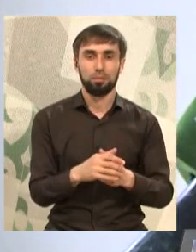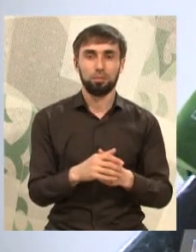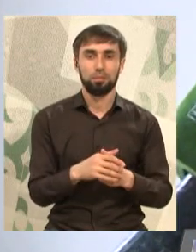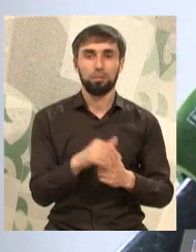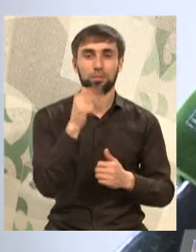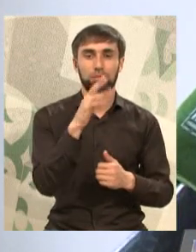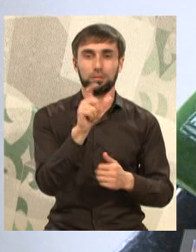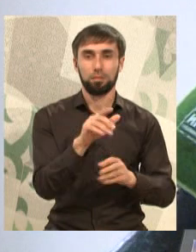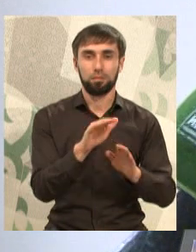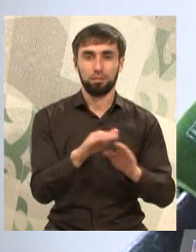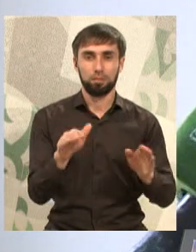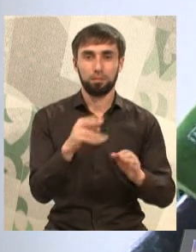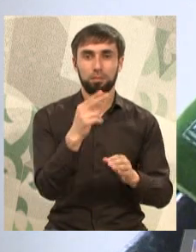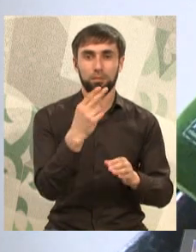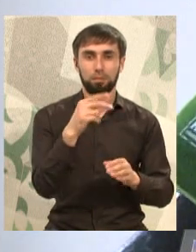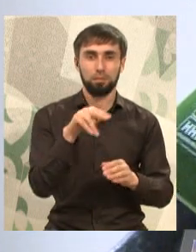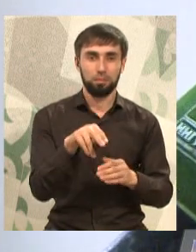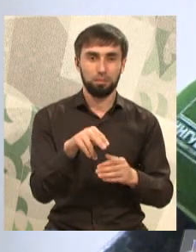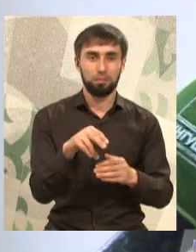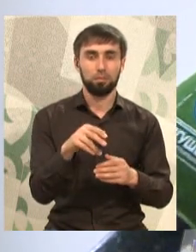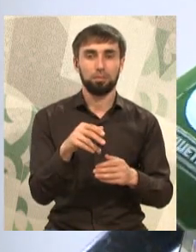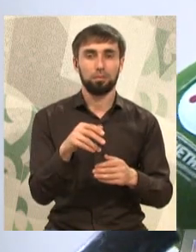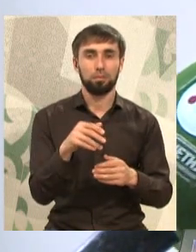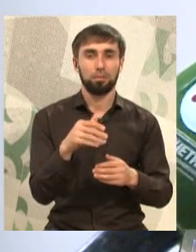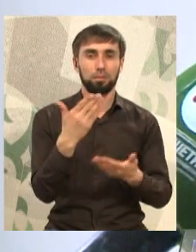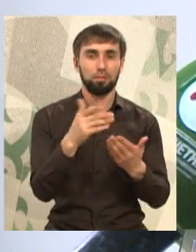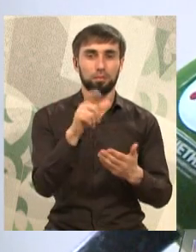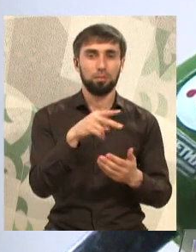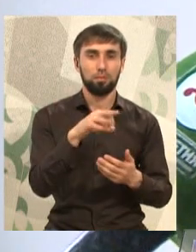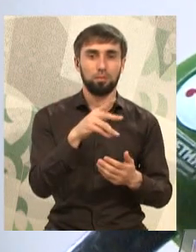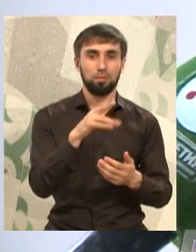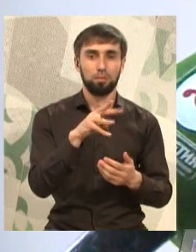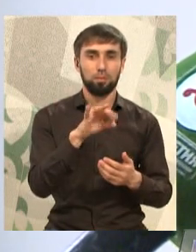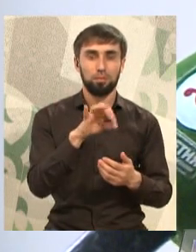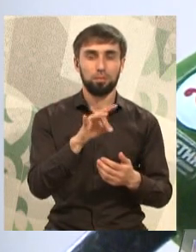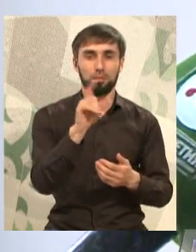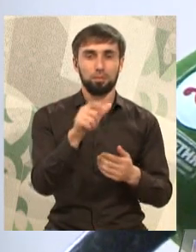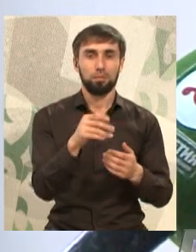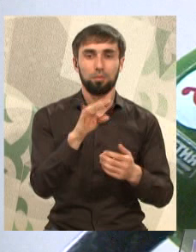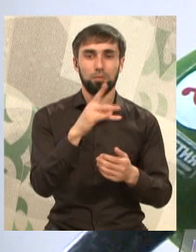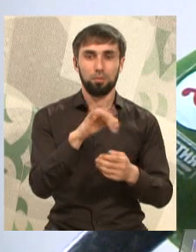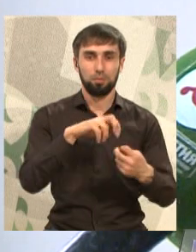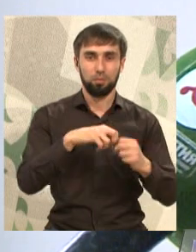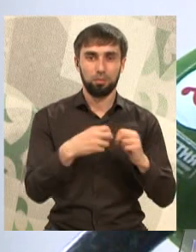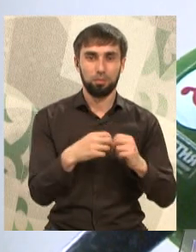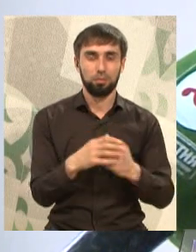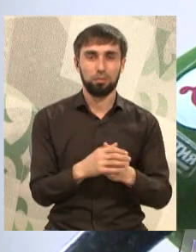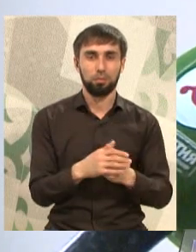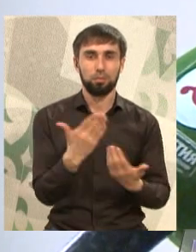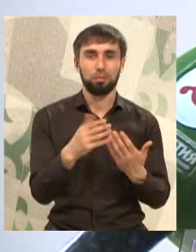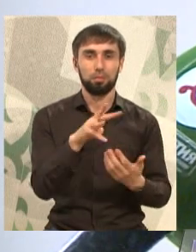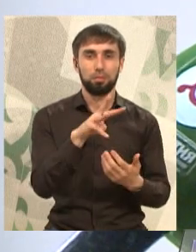ДЦП или даже обычных детей с деформацией локомотора, двигательный аппарат есть проблемы. То есть либо мышцы